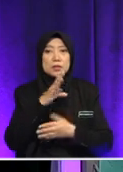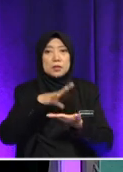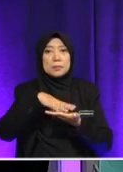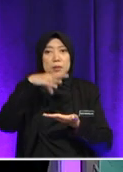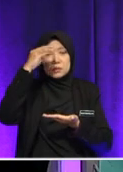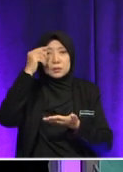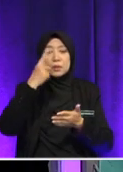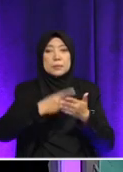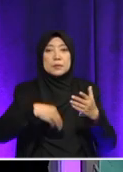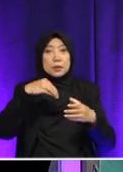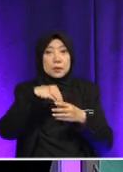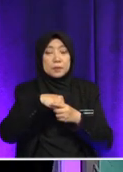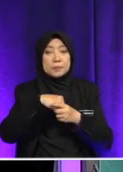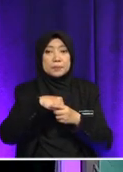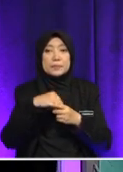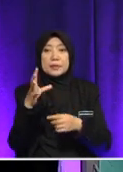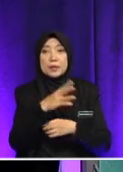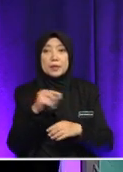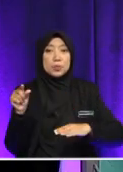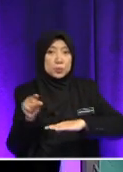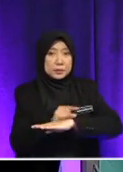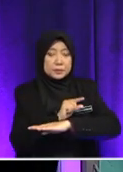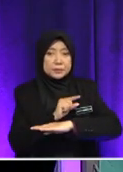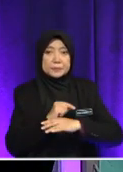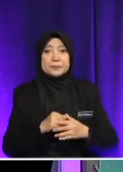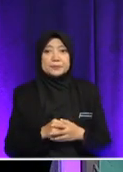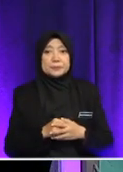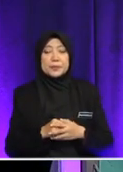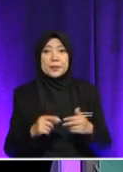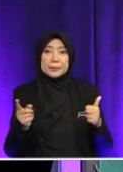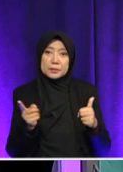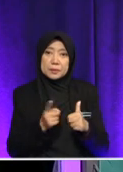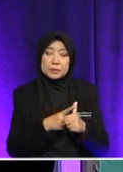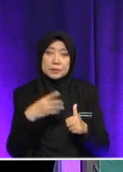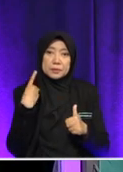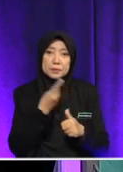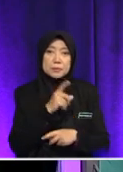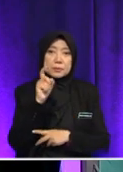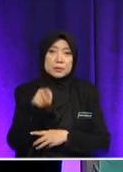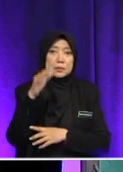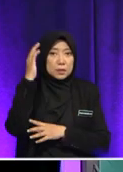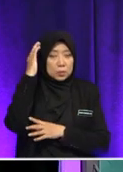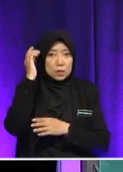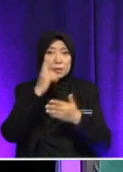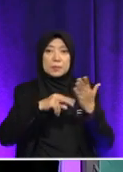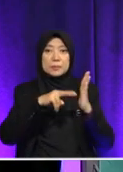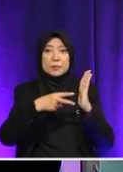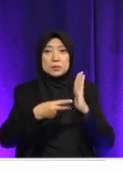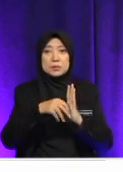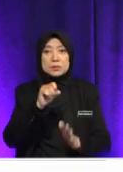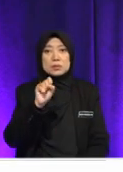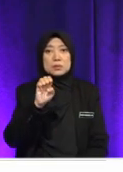serambi dan kegunaannya Oke so yang pertama sekali kita kena tahu apa maksud serami serami merupakan